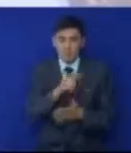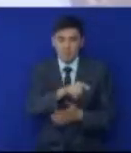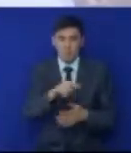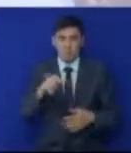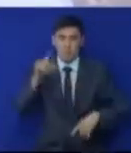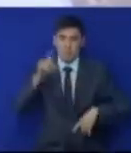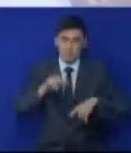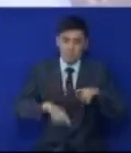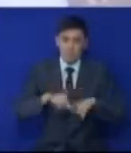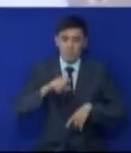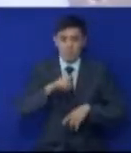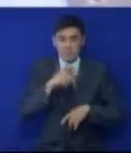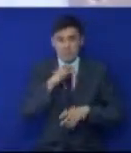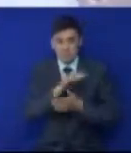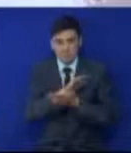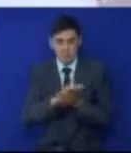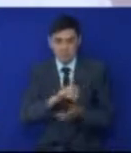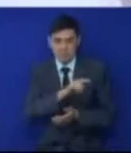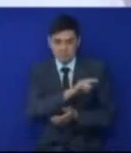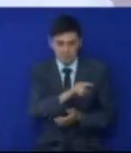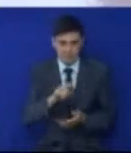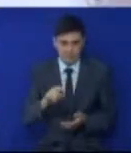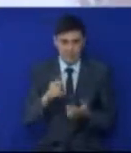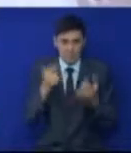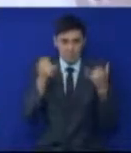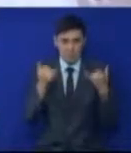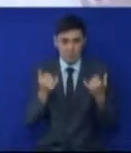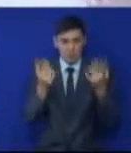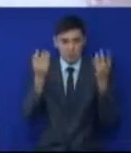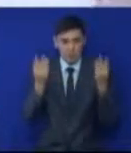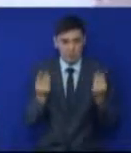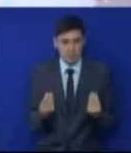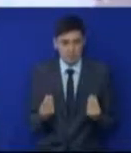құрметті қадірлі жерлестер, мінекей бүгін